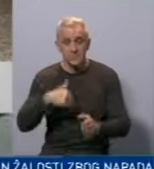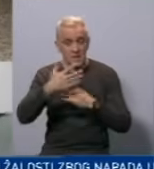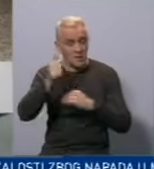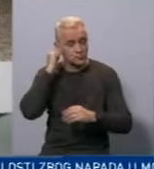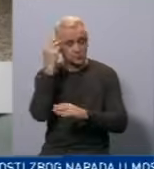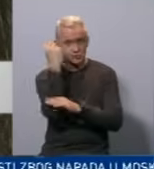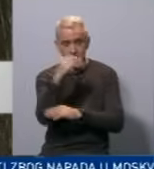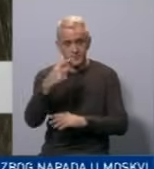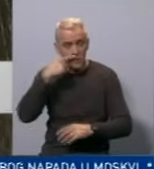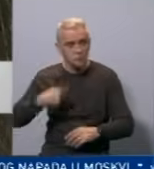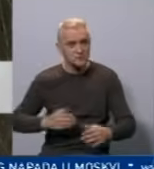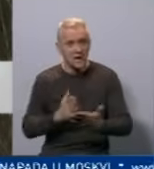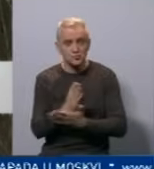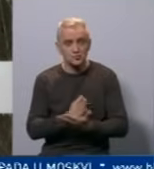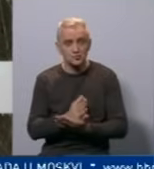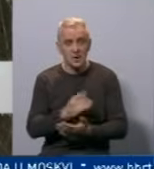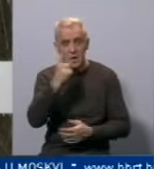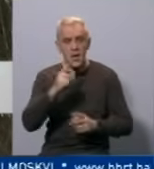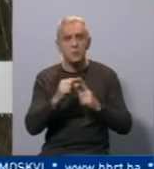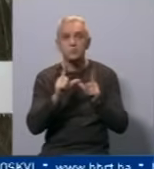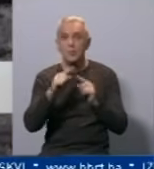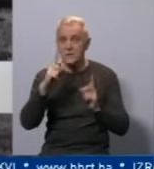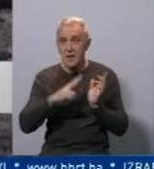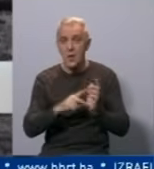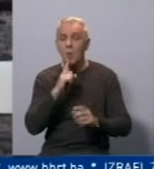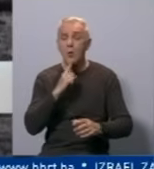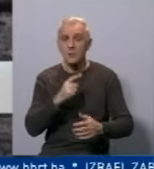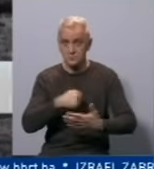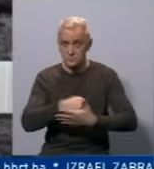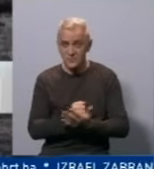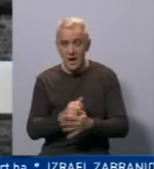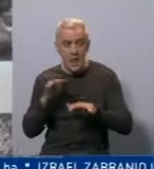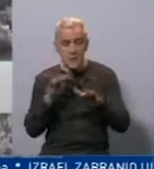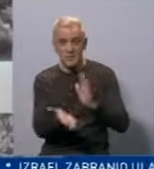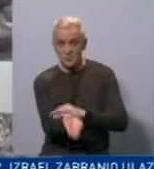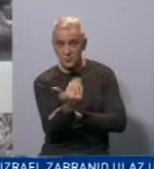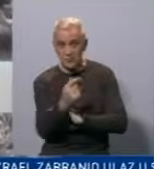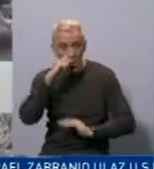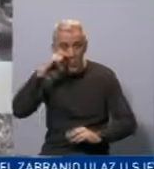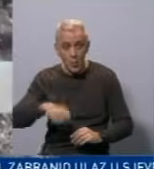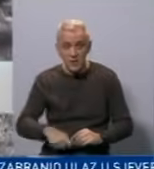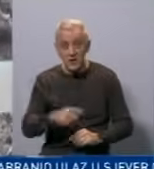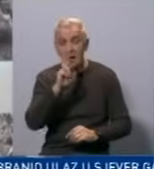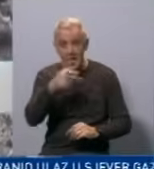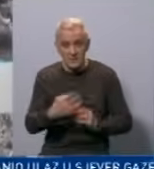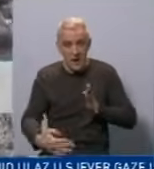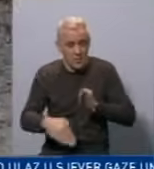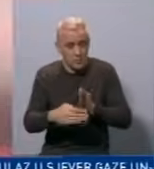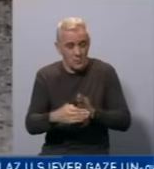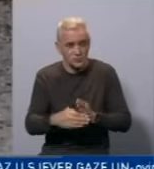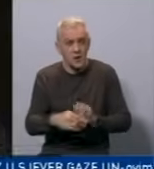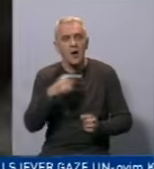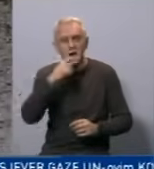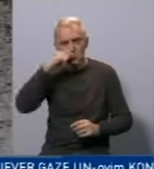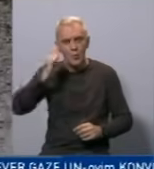jučerašnjih objava ruskih službi kao i samog Vladimira Putina u kojima tvrde da su napadači bježali ka Ukrajini i tamo imali pomagače, oglasio